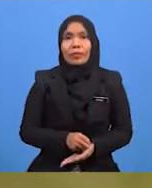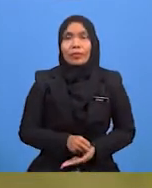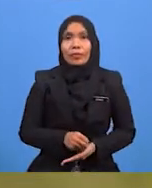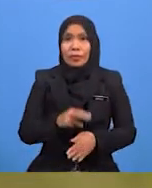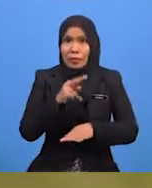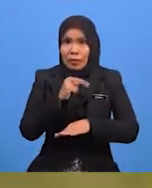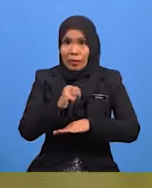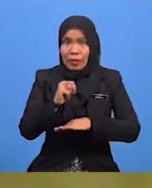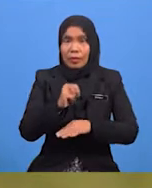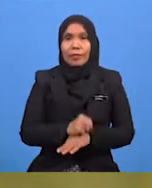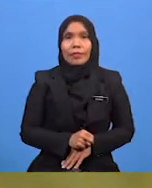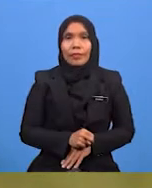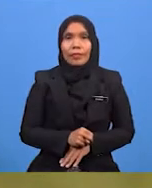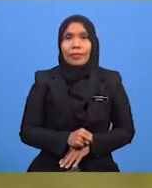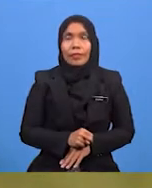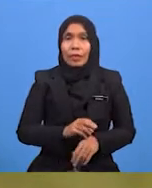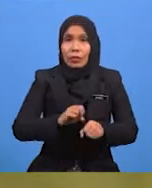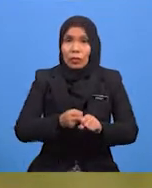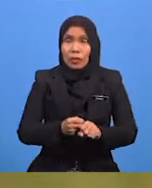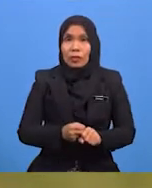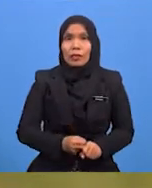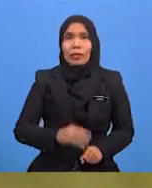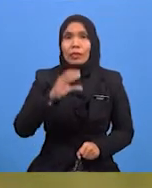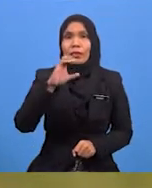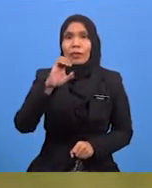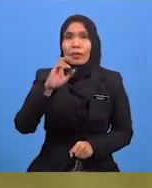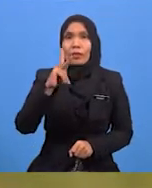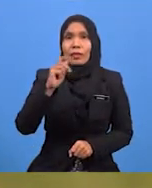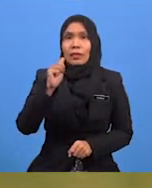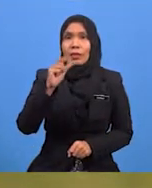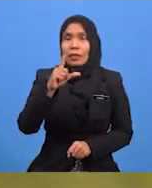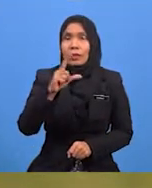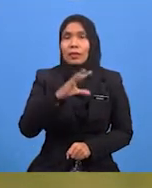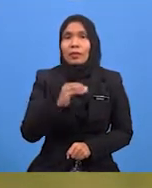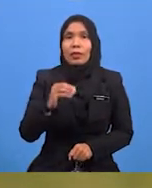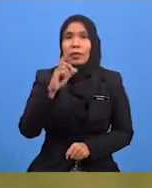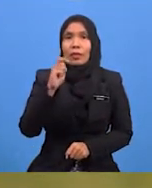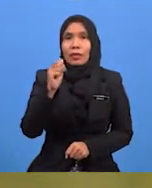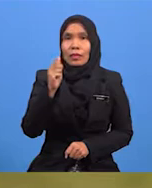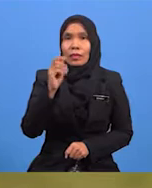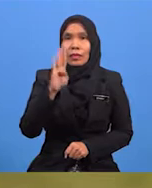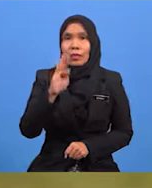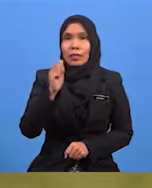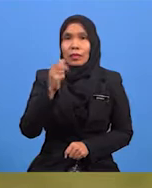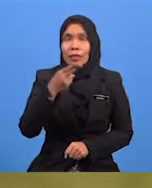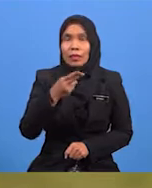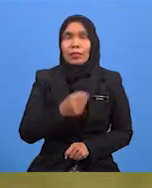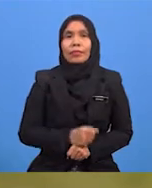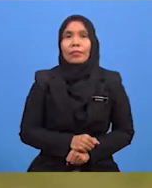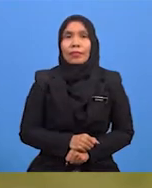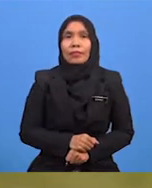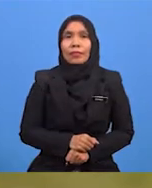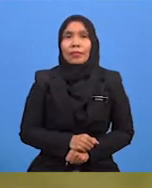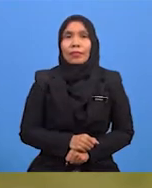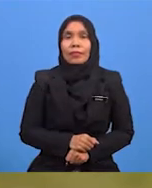kepada anak gadisnya agar cekal dan tabah menghadapi apa sahaja